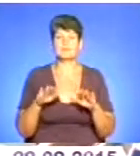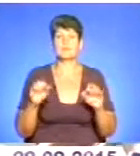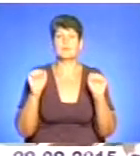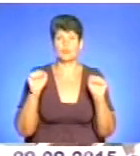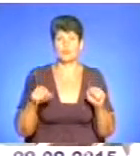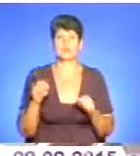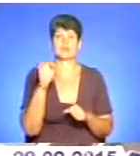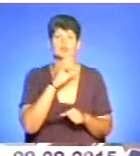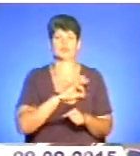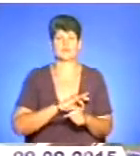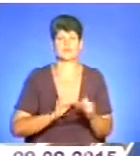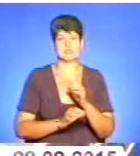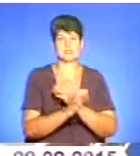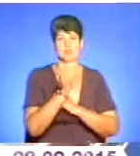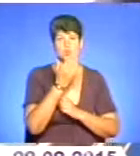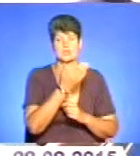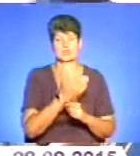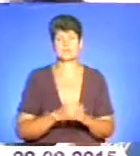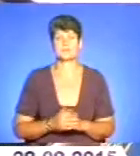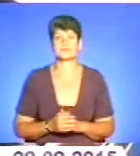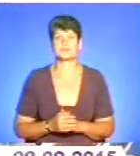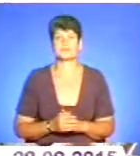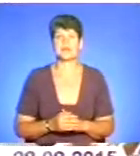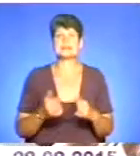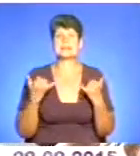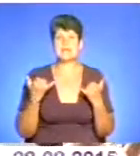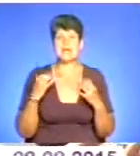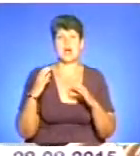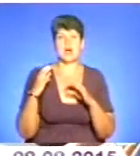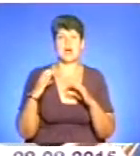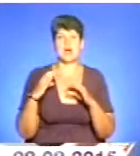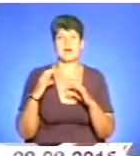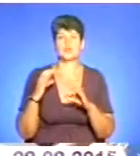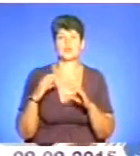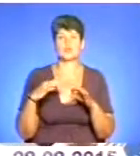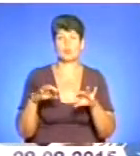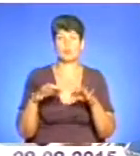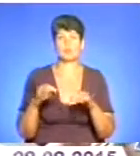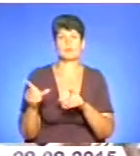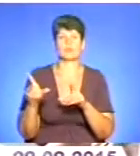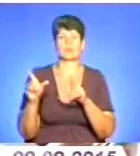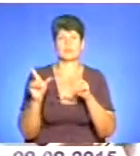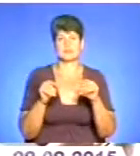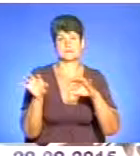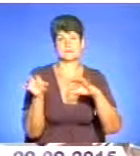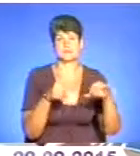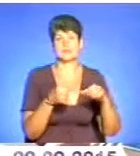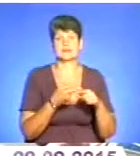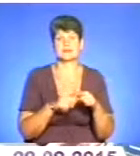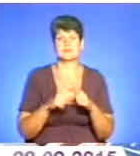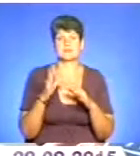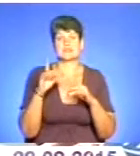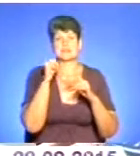їх використовувати на Сході. Якраз зараз автомобіль поїде перевантажувати ці парти і вже завтра рушить на Схід.